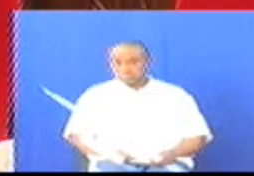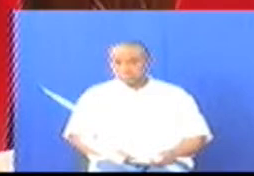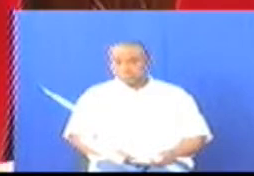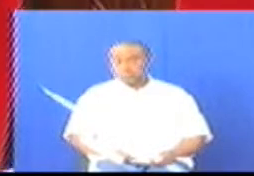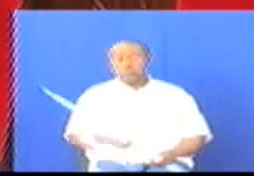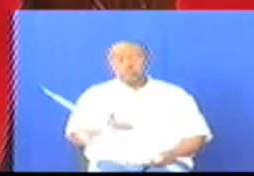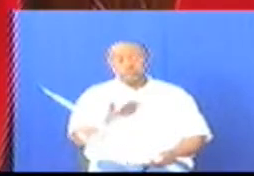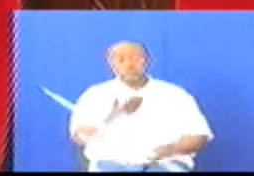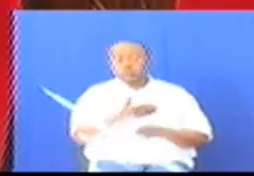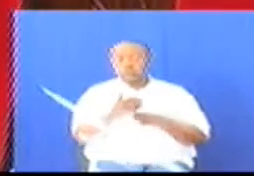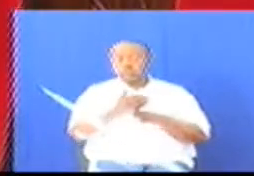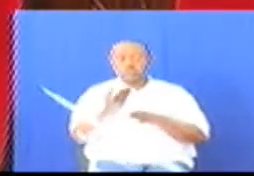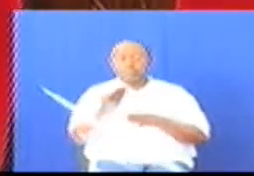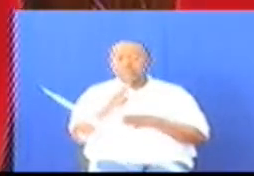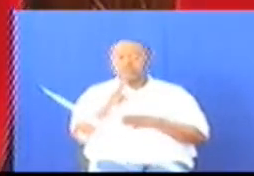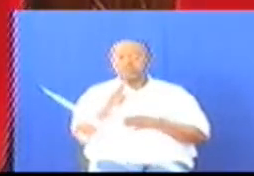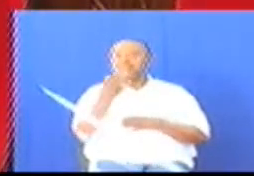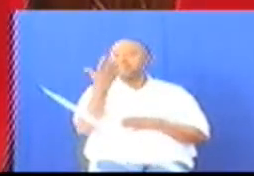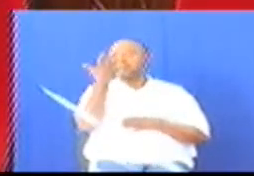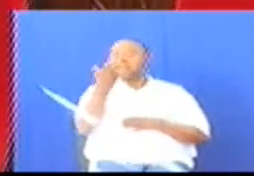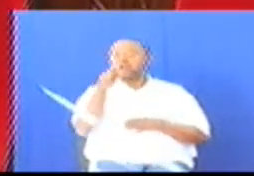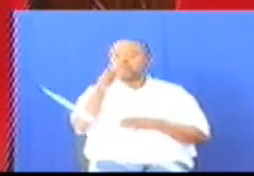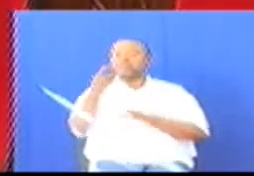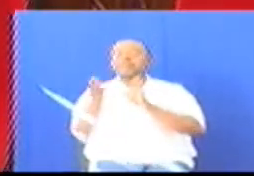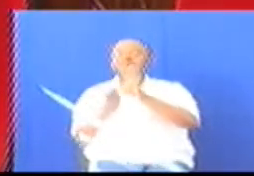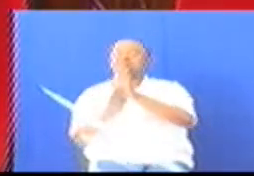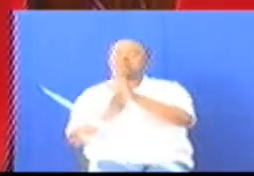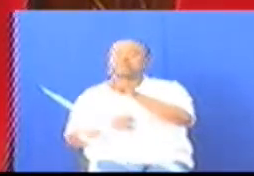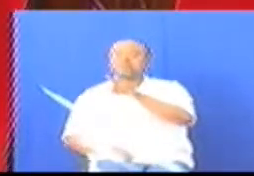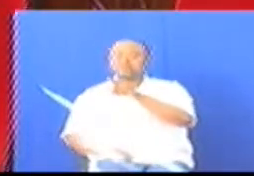bilioni 5.9 ambazo